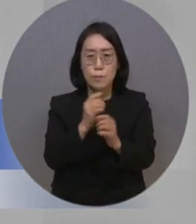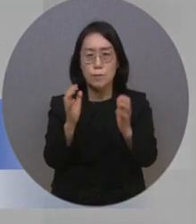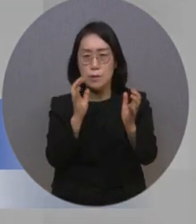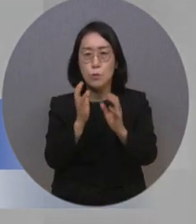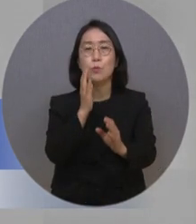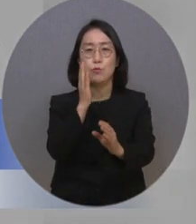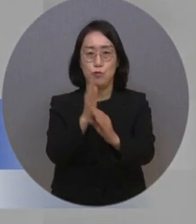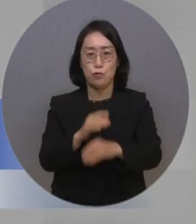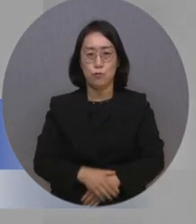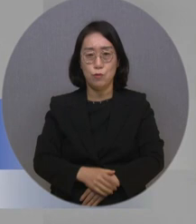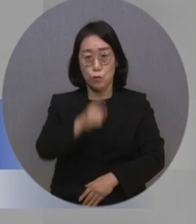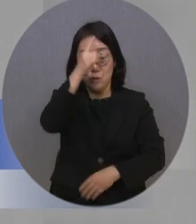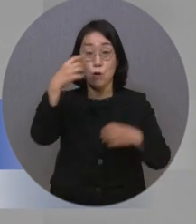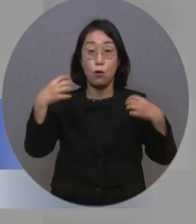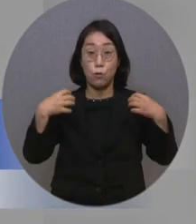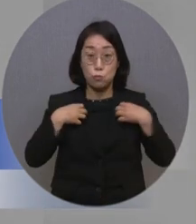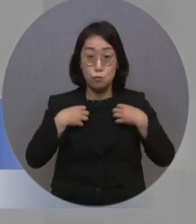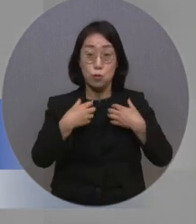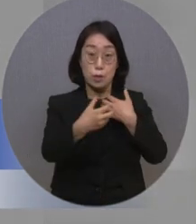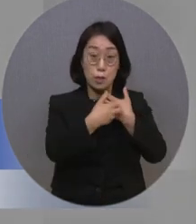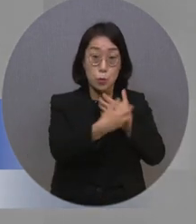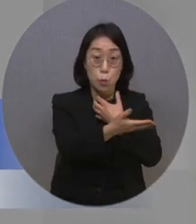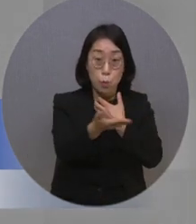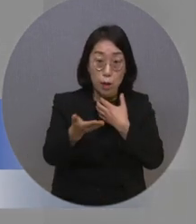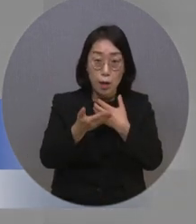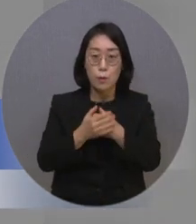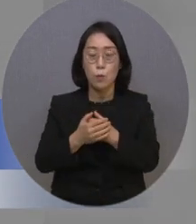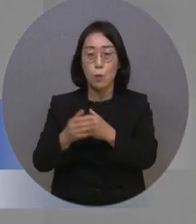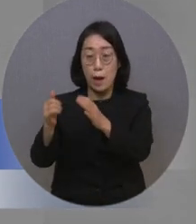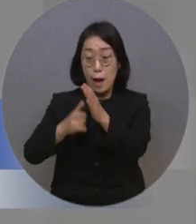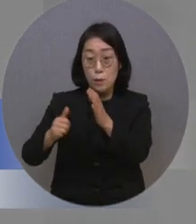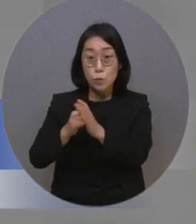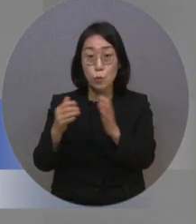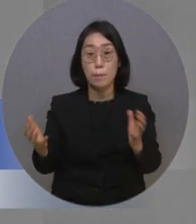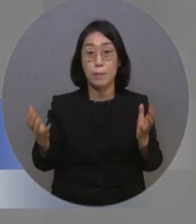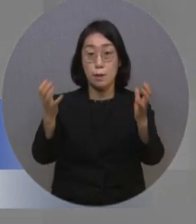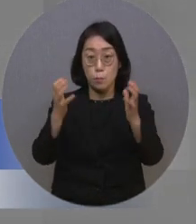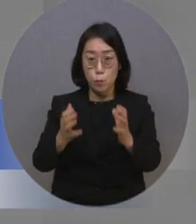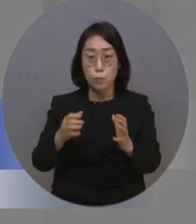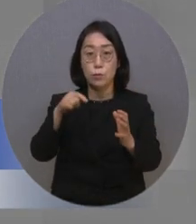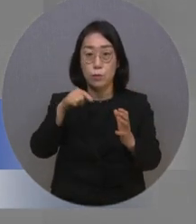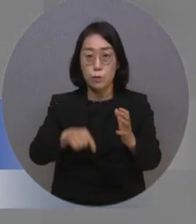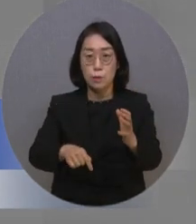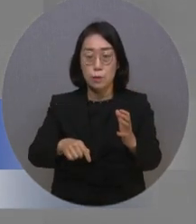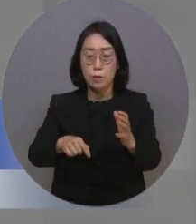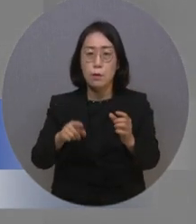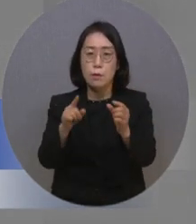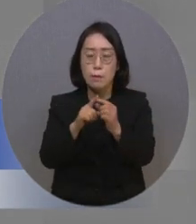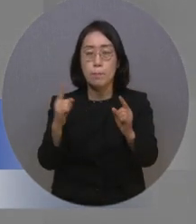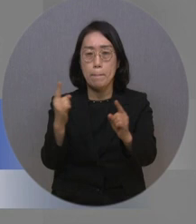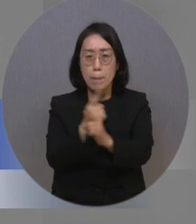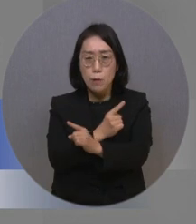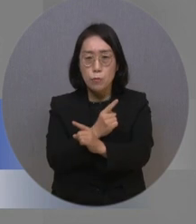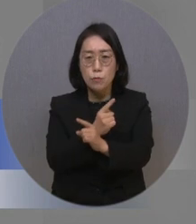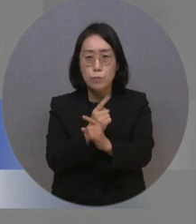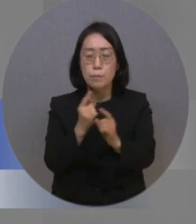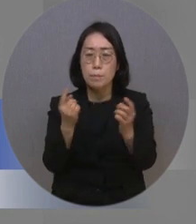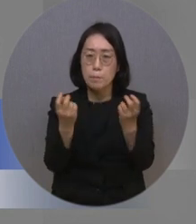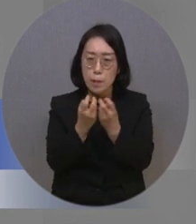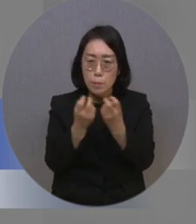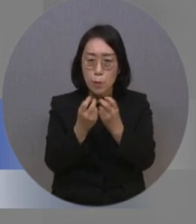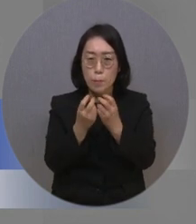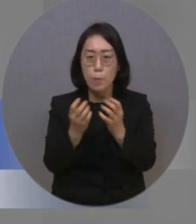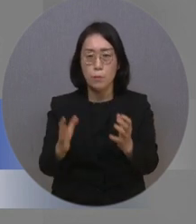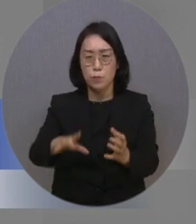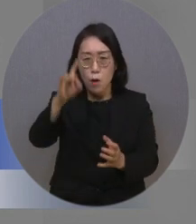예 정부가 의료계 치매 환자 가족단체 등과 함께이 치매 용어 개정 협의체를 구성하고